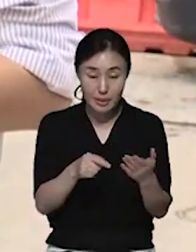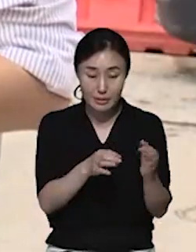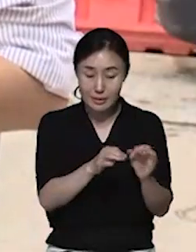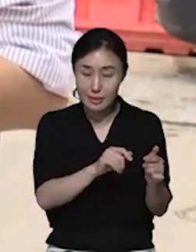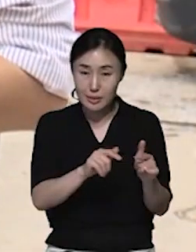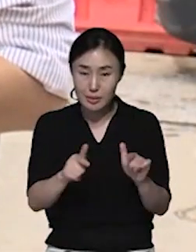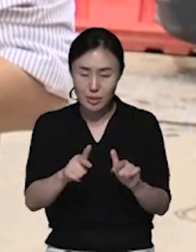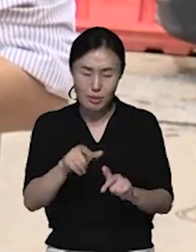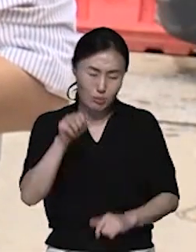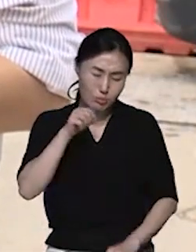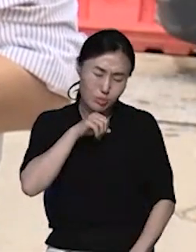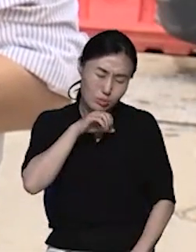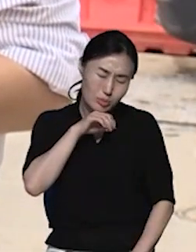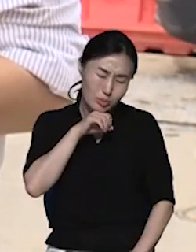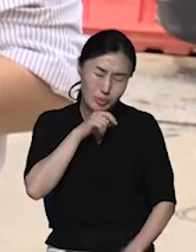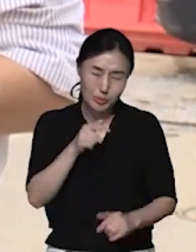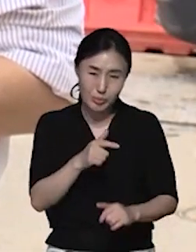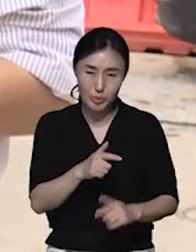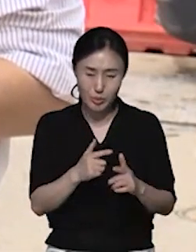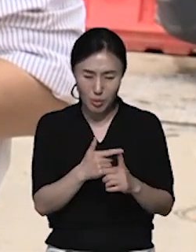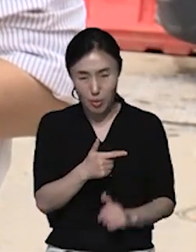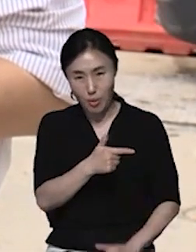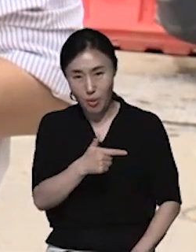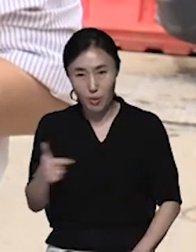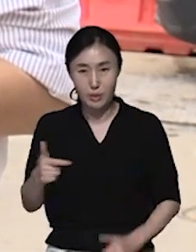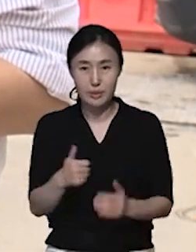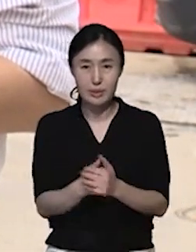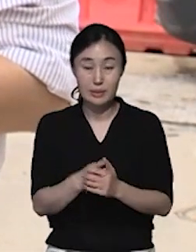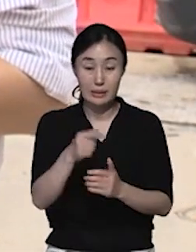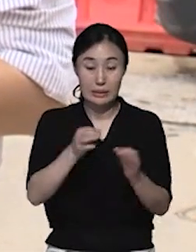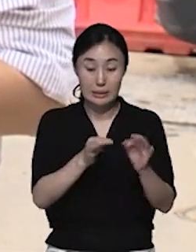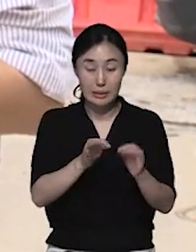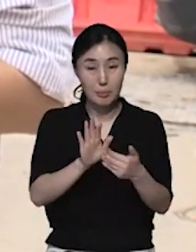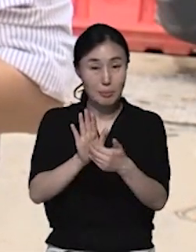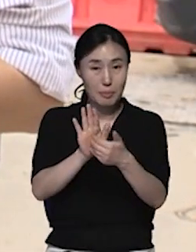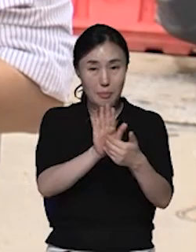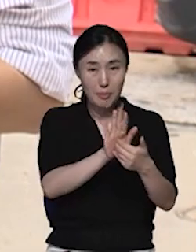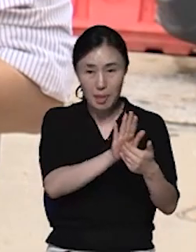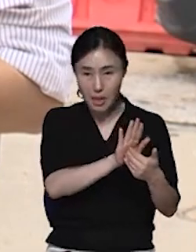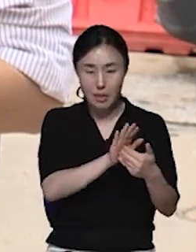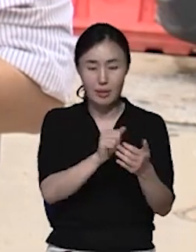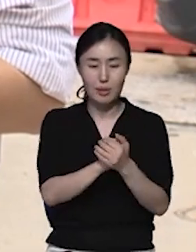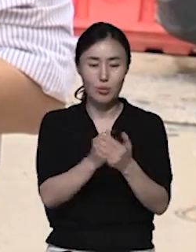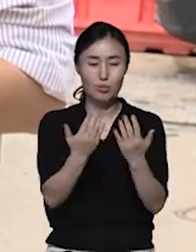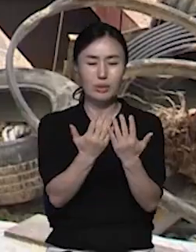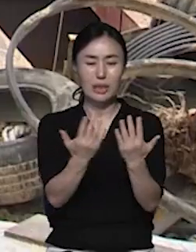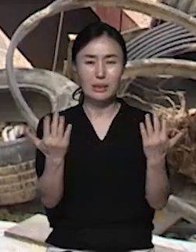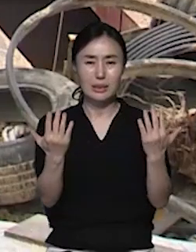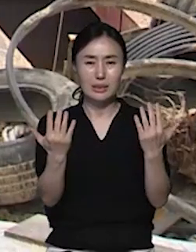항의가 빗발치자 광주시는 뒤늦게 가게를 가리던 울타리를 치우고 안내 표지판도 설치했습니다.